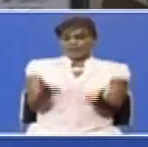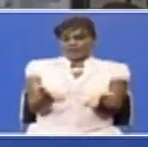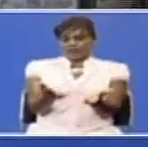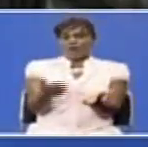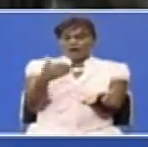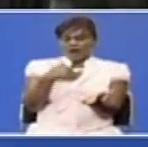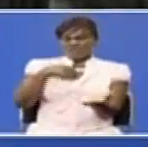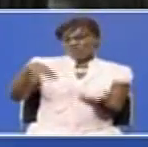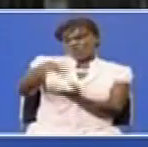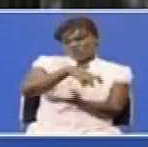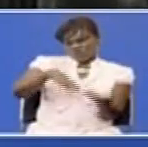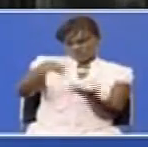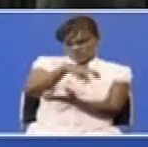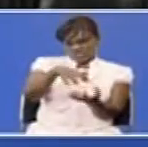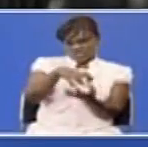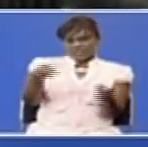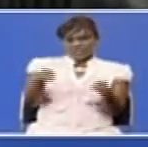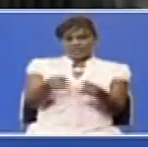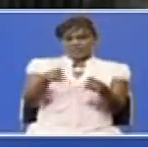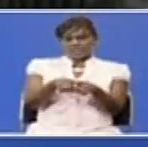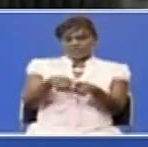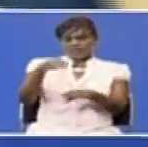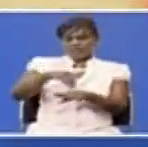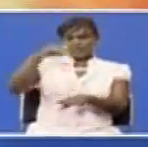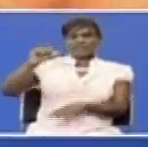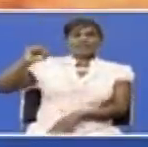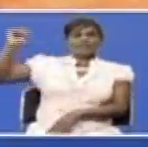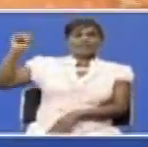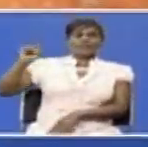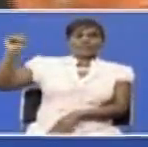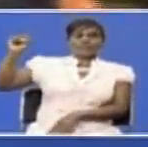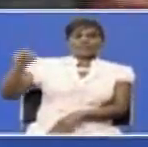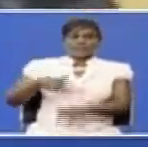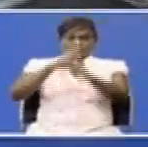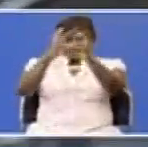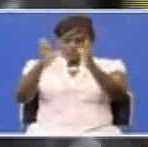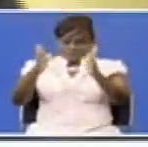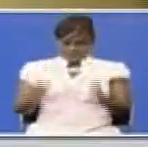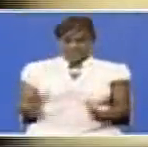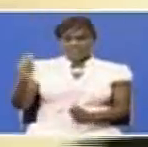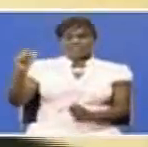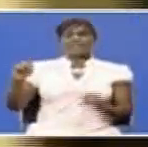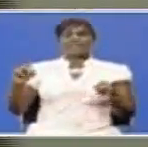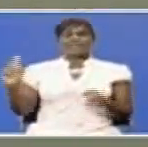limezongwa na madai tofauti pamoja na kupata mwingilio wa siasa. Usema KTN leo Nairobi.